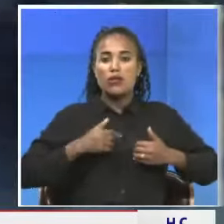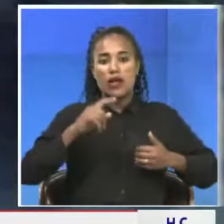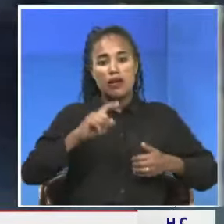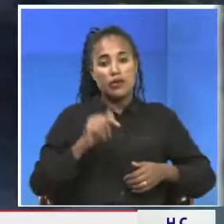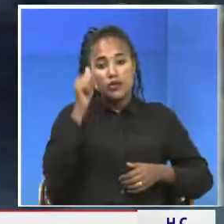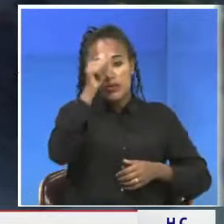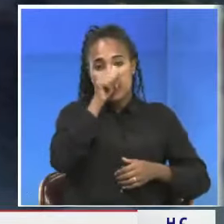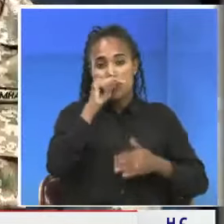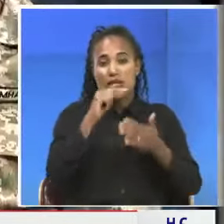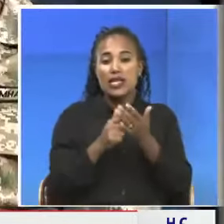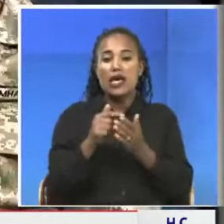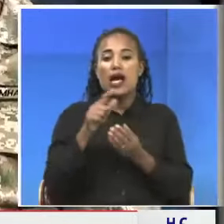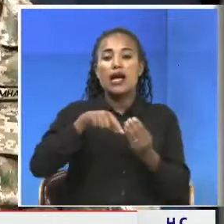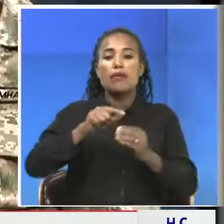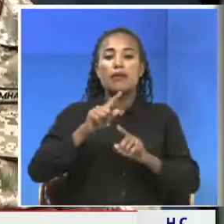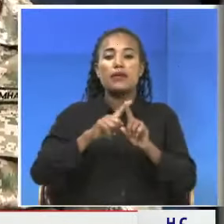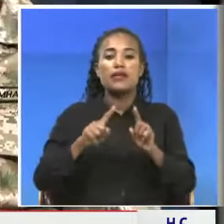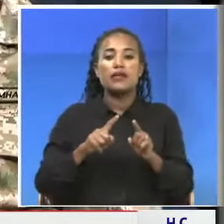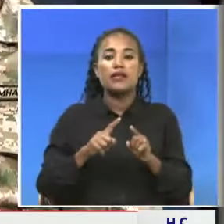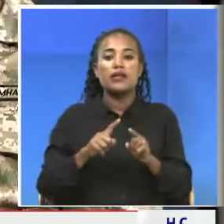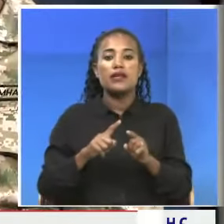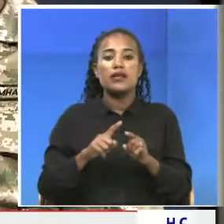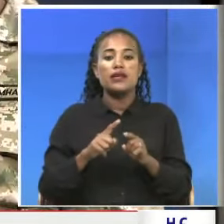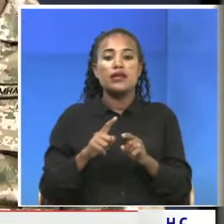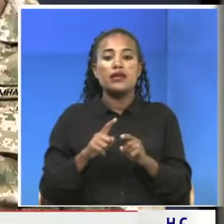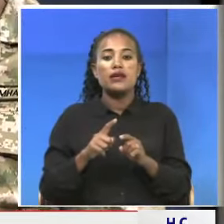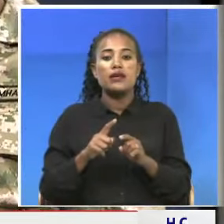አለባቸው፣ ኢትዮጵያዊ ናቸው። ይህን አካባቢ ግን